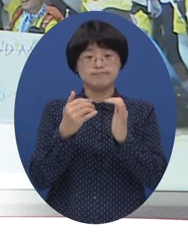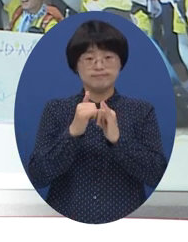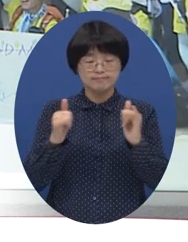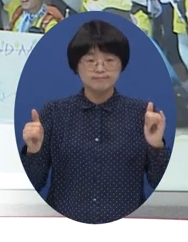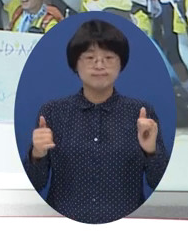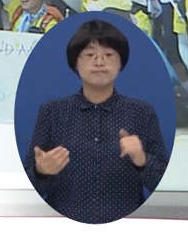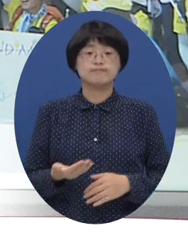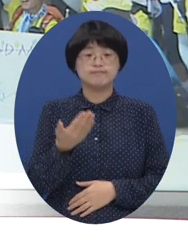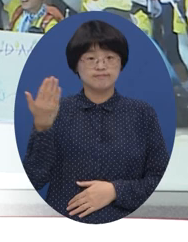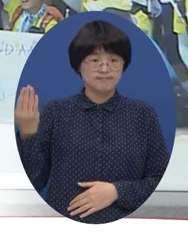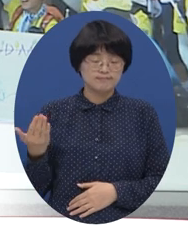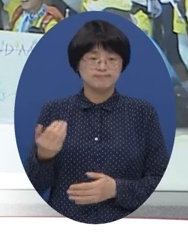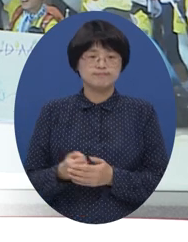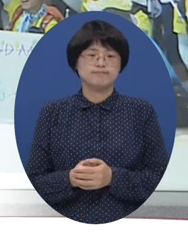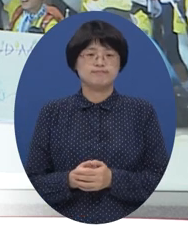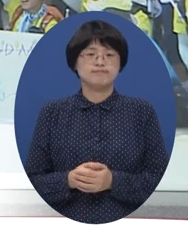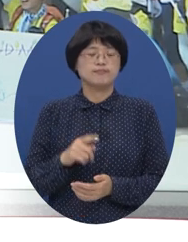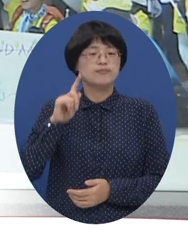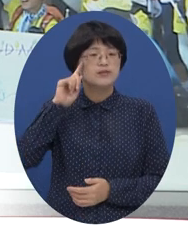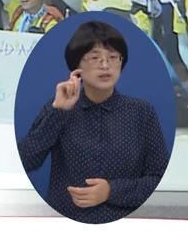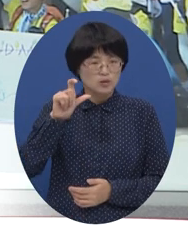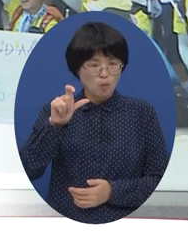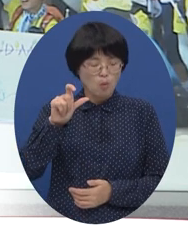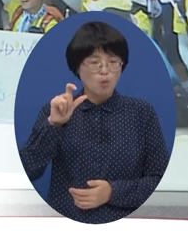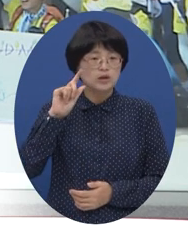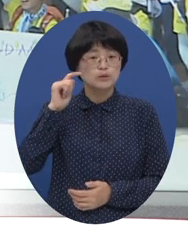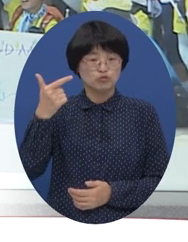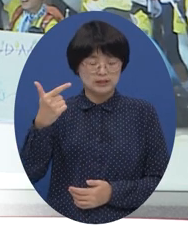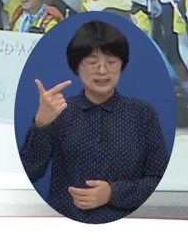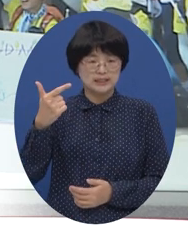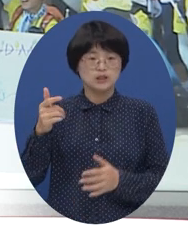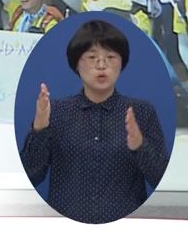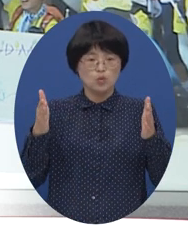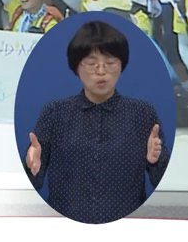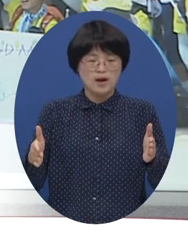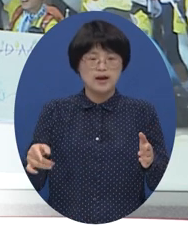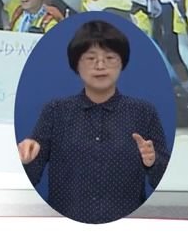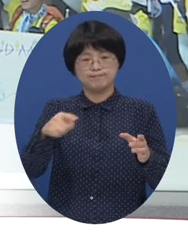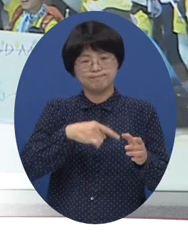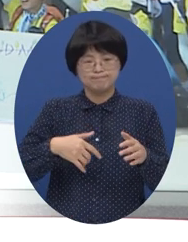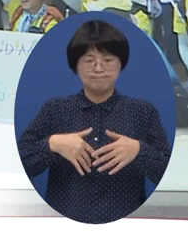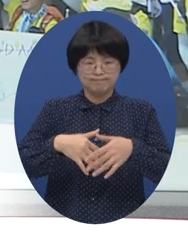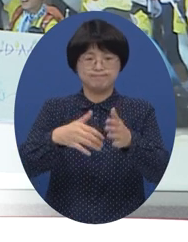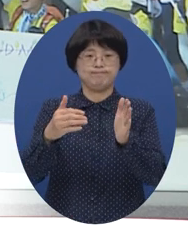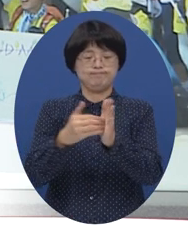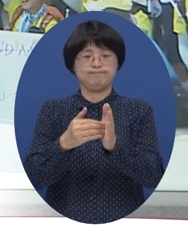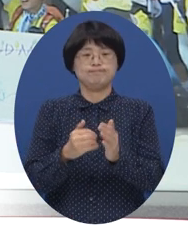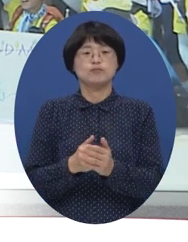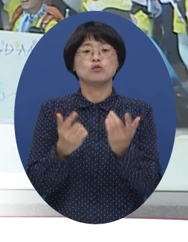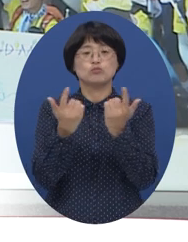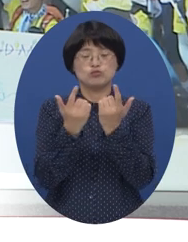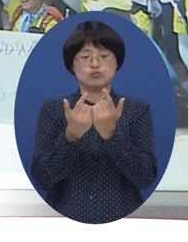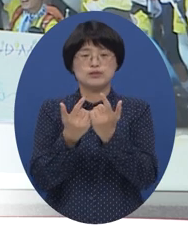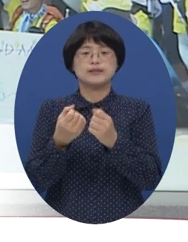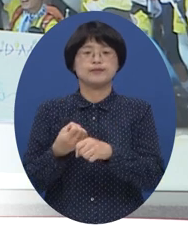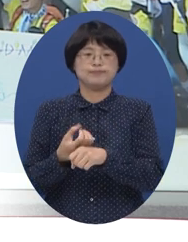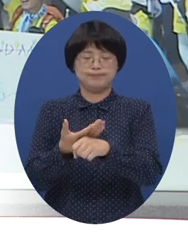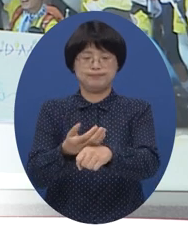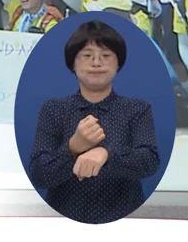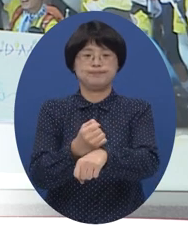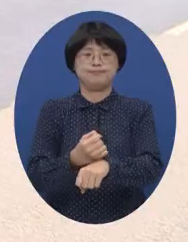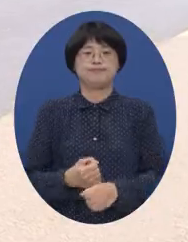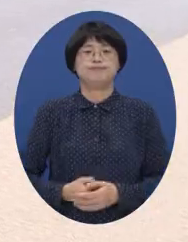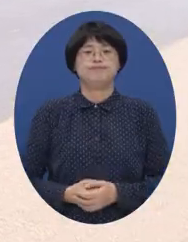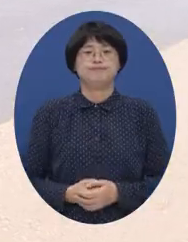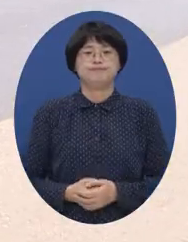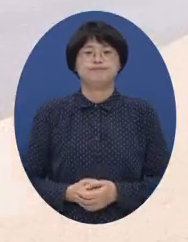폭우 속에서도 15박 16일간 경기도와 강원도 DMZ 일원을 걸었습니다. 경기 북부 김태 기자의 보도입니다.